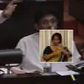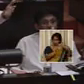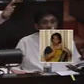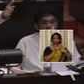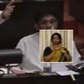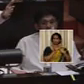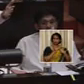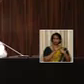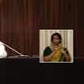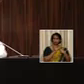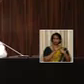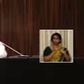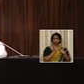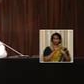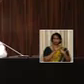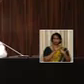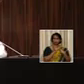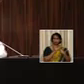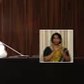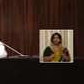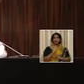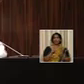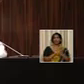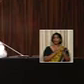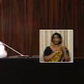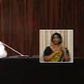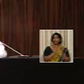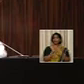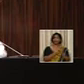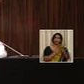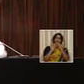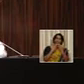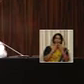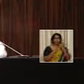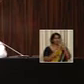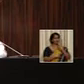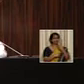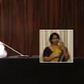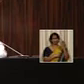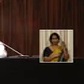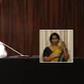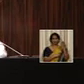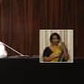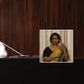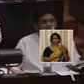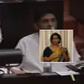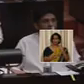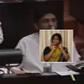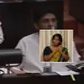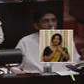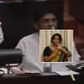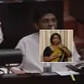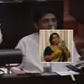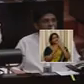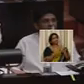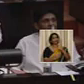නෑ ගරු මන්ත්‍රීතුමා දැන් අදාළ ඇමතිතුමා මේ සභාවේ නෑ ඔබතුමා මේකට බොහොම ස්තුති කියනවා නෑ නැතුව ඉතින් චෝදනාව කරොත් බොහොම ස්තුති කියනවා